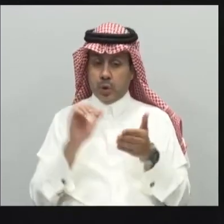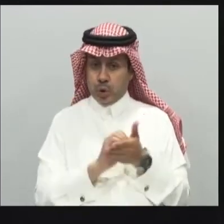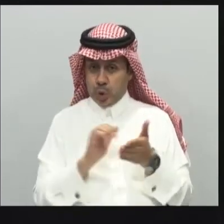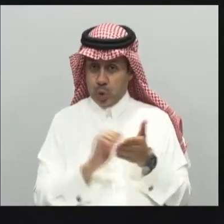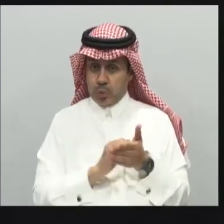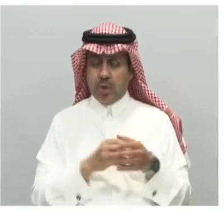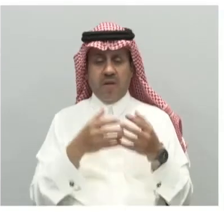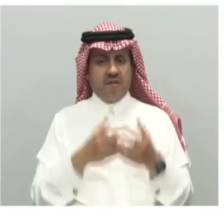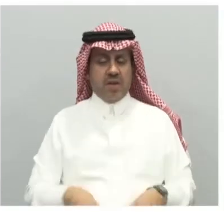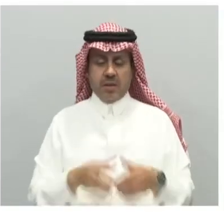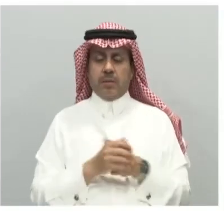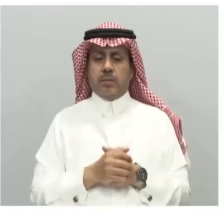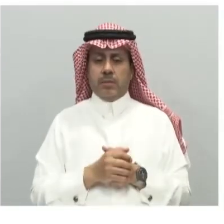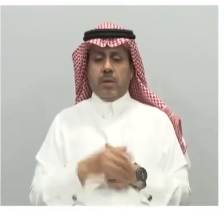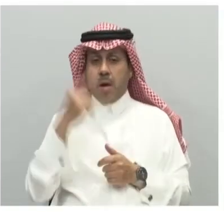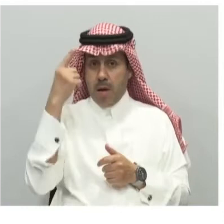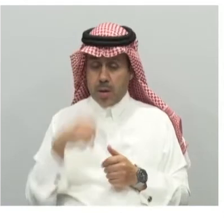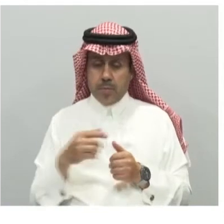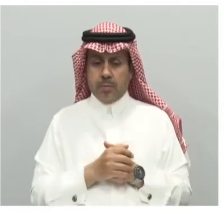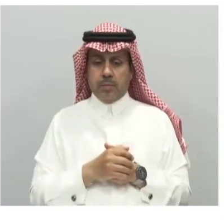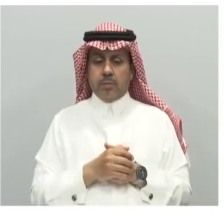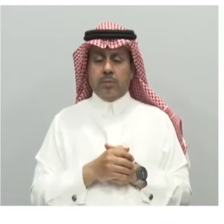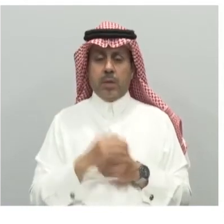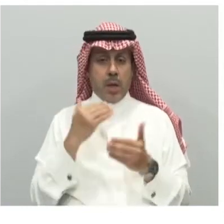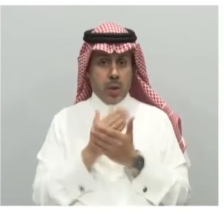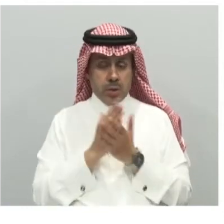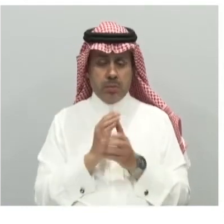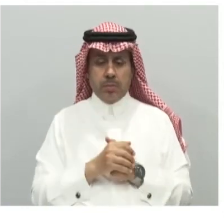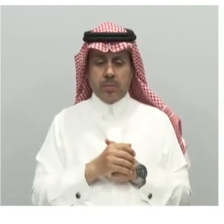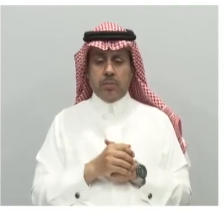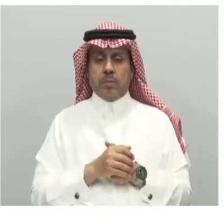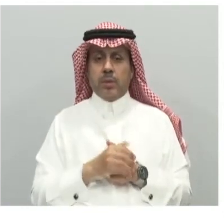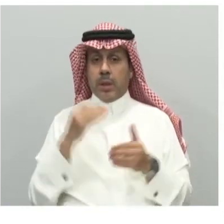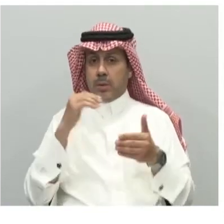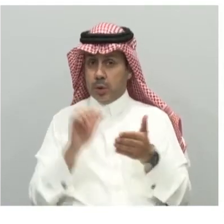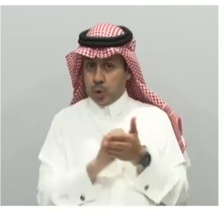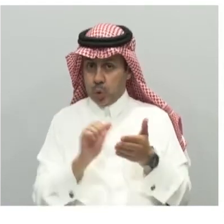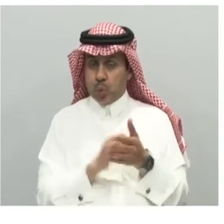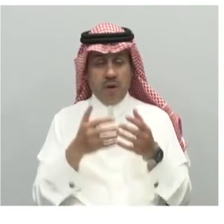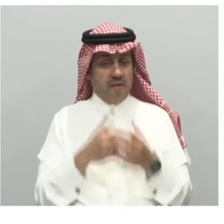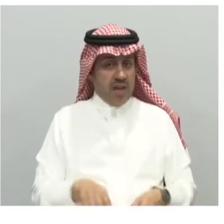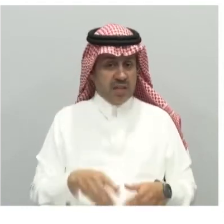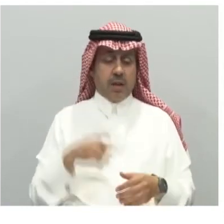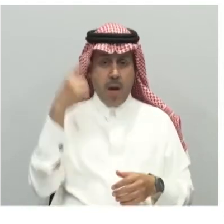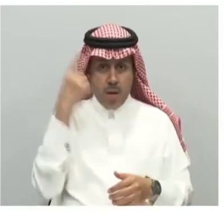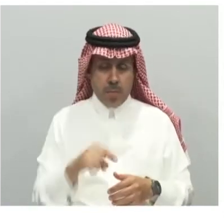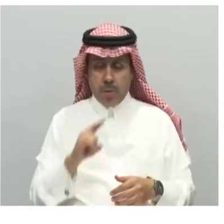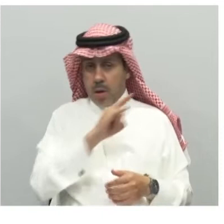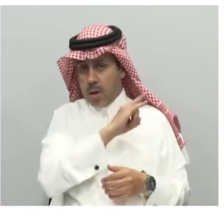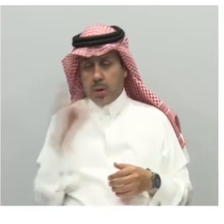الشروط الفاسده المحرمه هذا القسم ايها الطلاب من الشروط لا يجوز اشتراطه